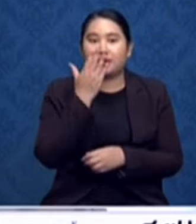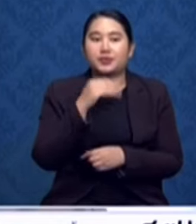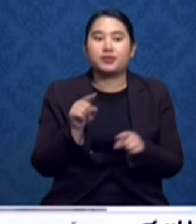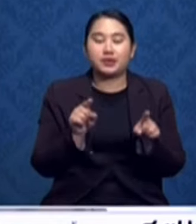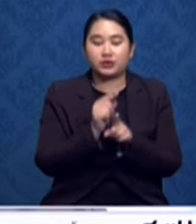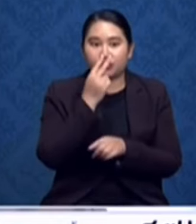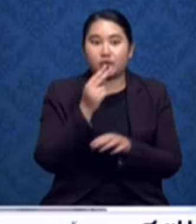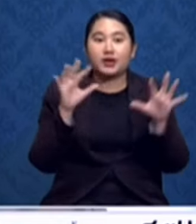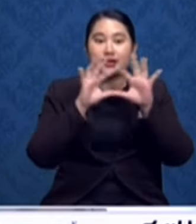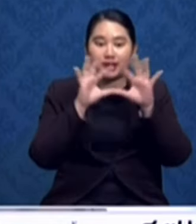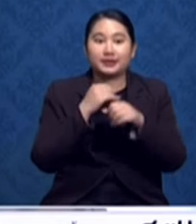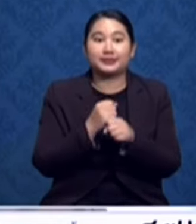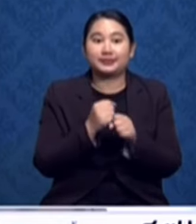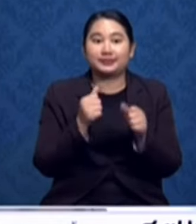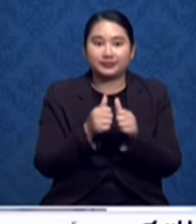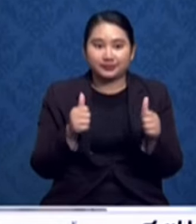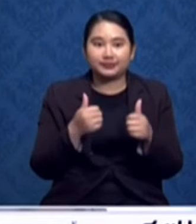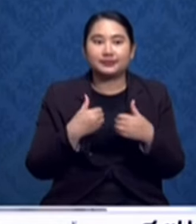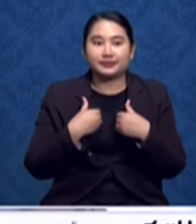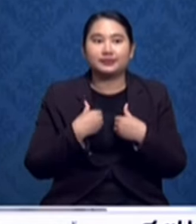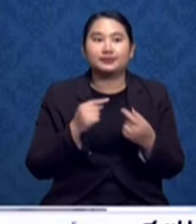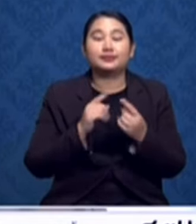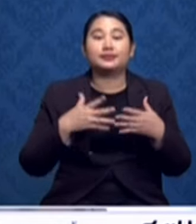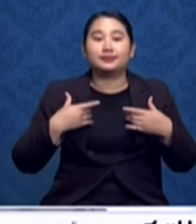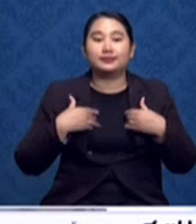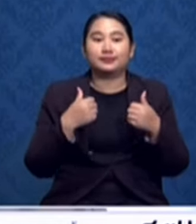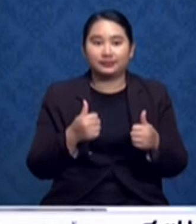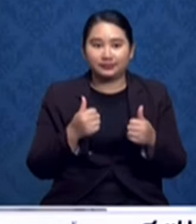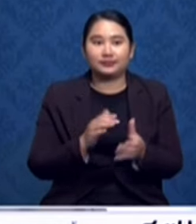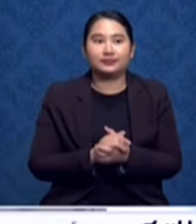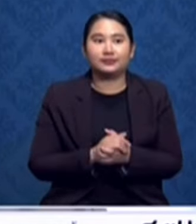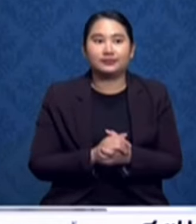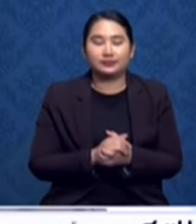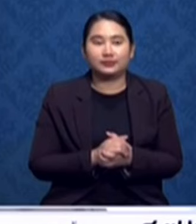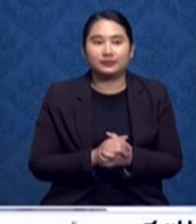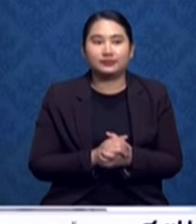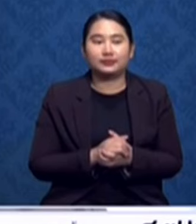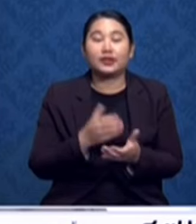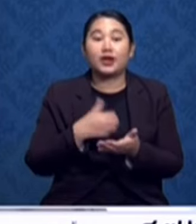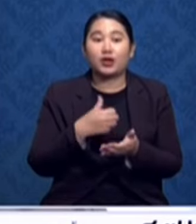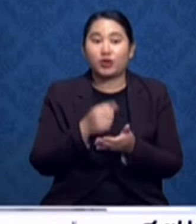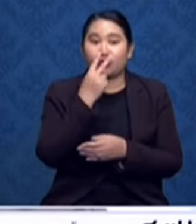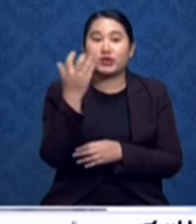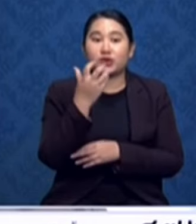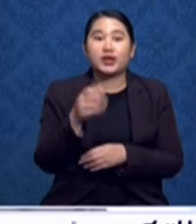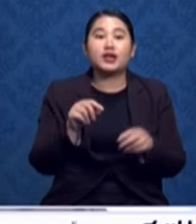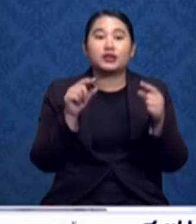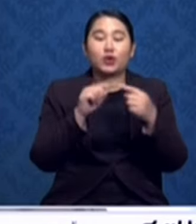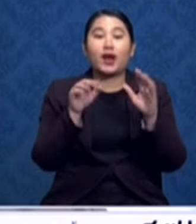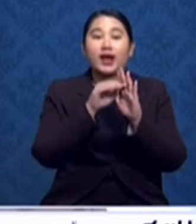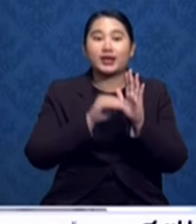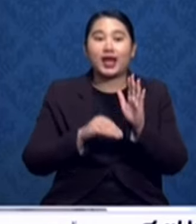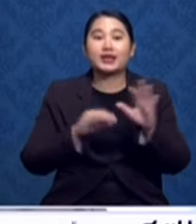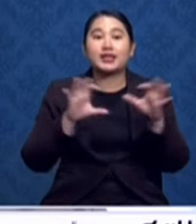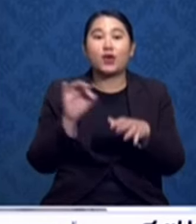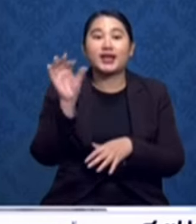าที่ผมว่าทำได้ดีในเชิงบันเทิงคดีด้วยซ้ำอย่าง Spirit of Asia เนี่ยผมชื่นชมครับในการชี้